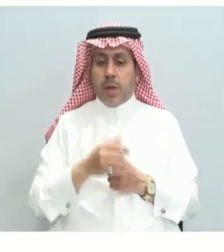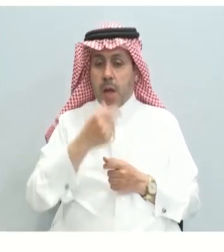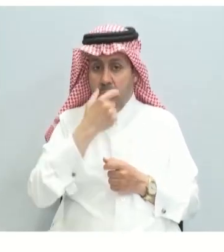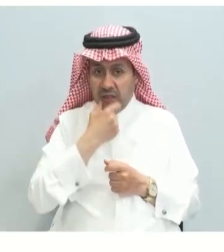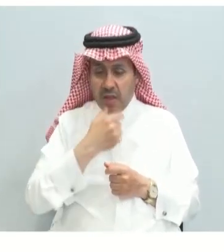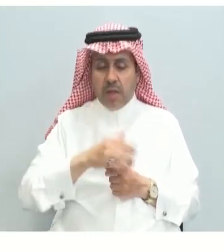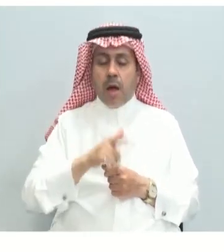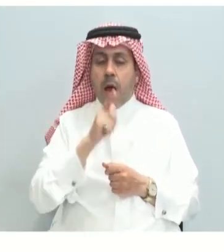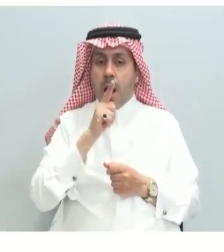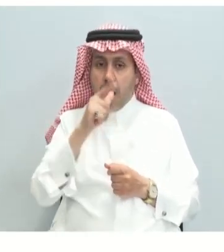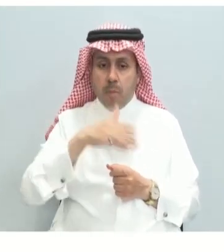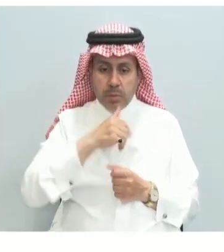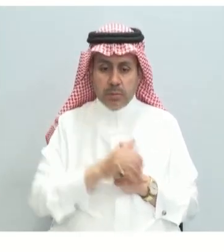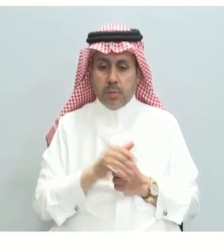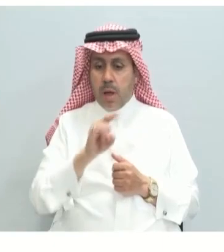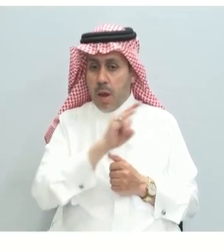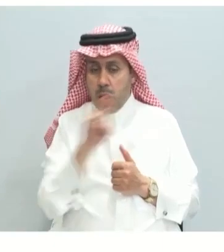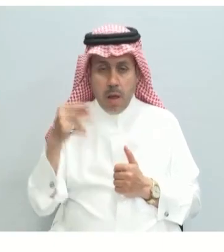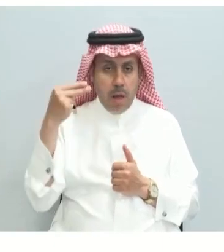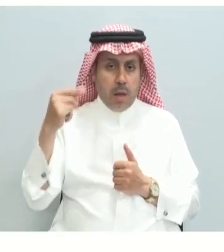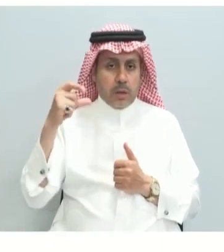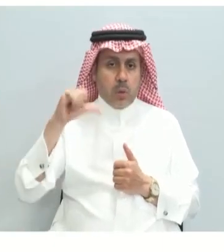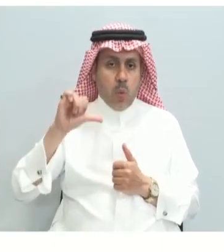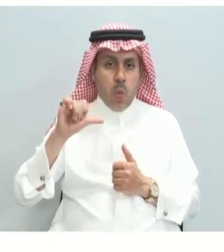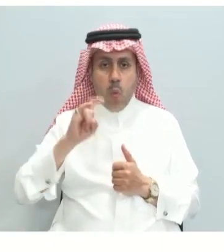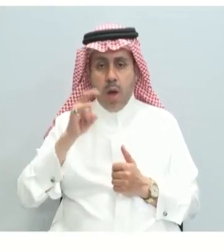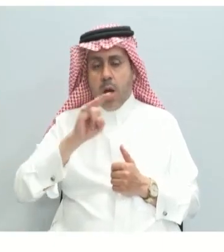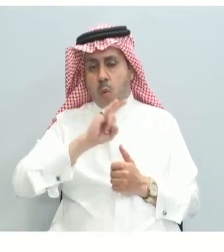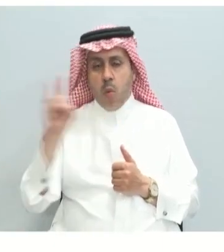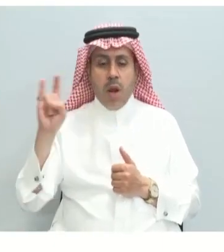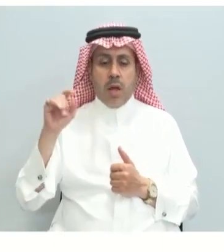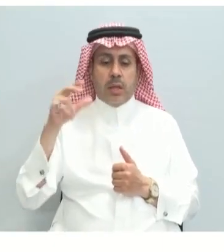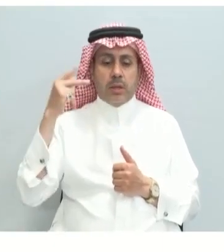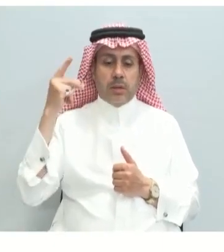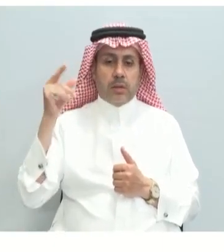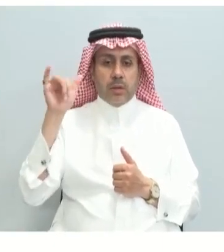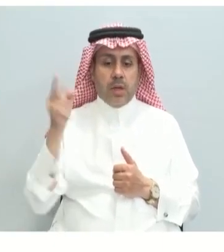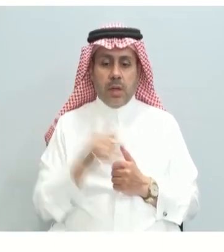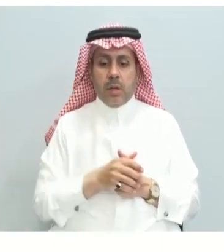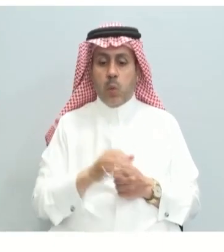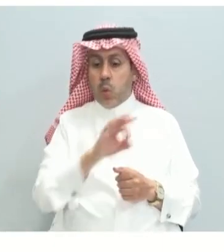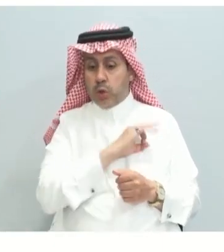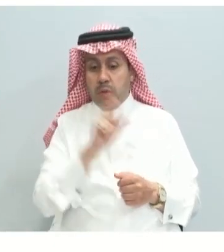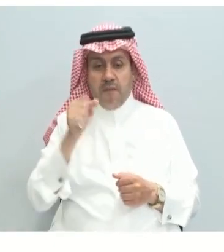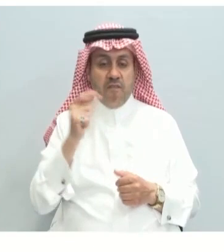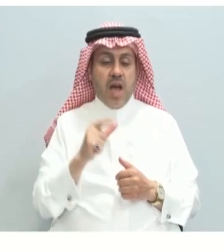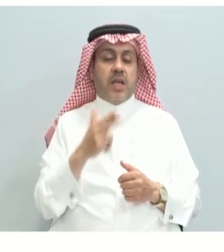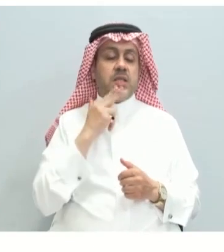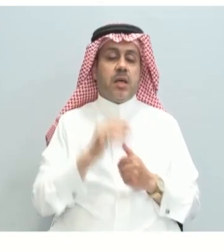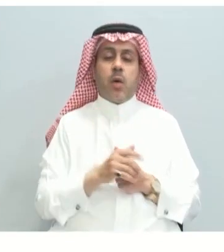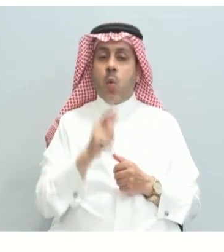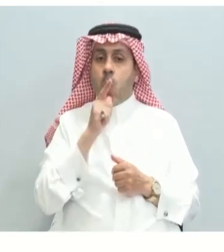لا عدوى ولا طيرة، ويعجبني الفعل الصالح، الكلمة أحسنتم